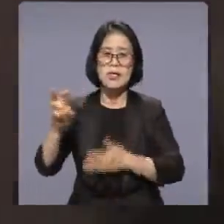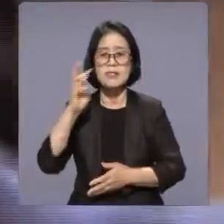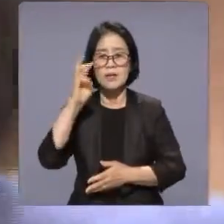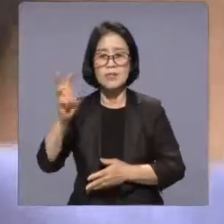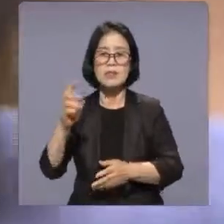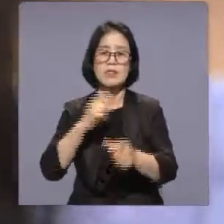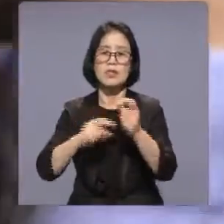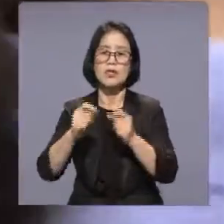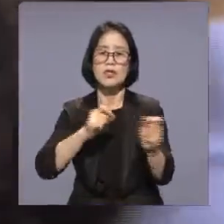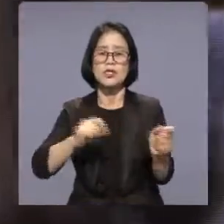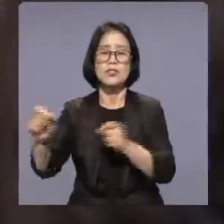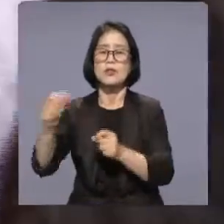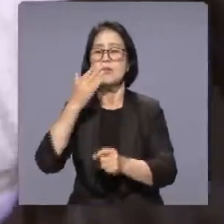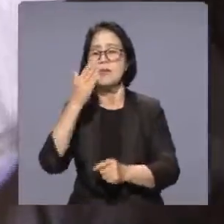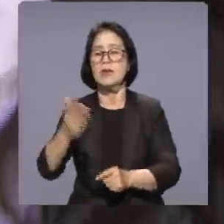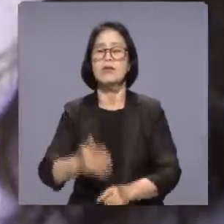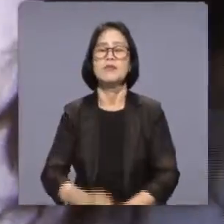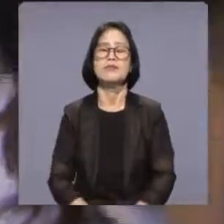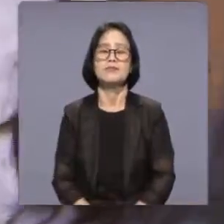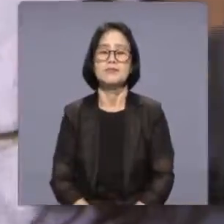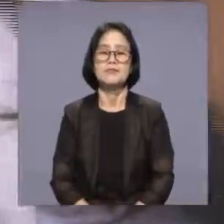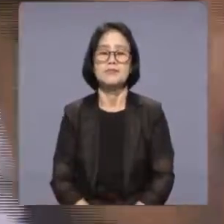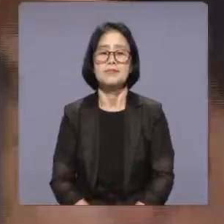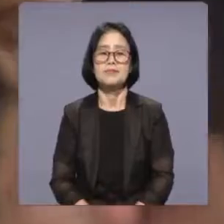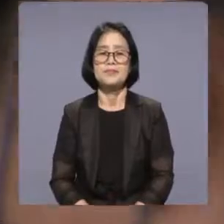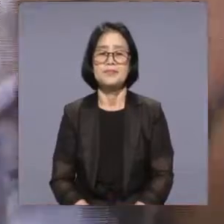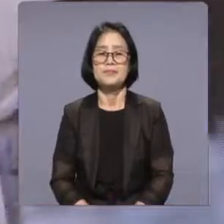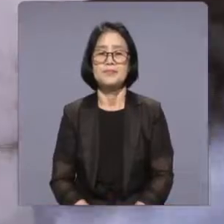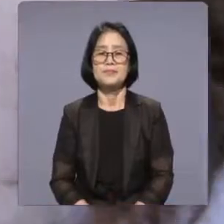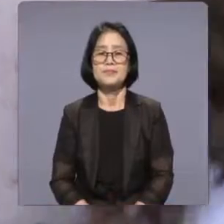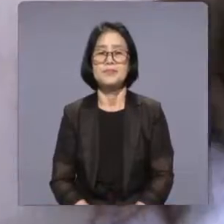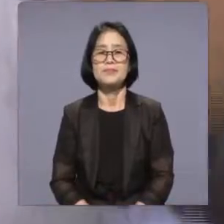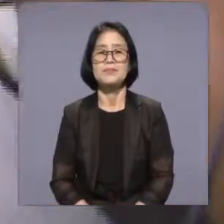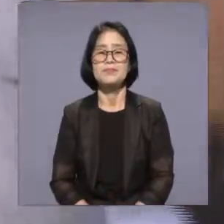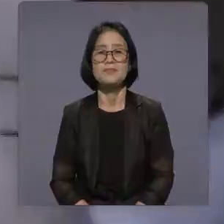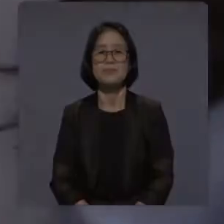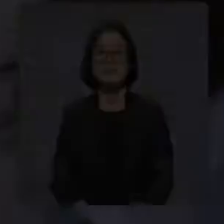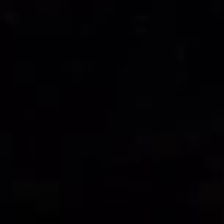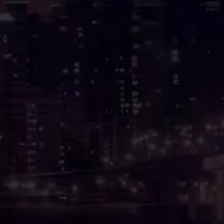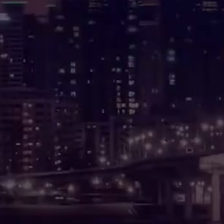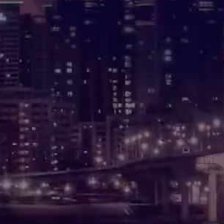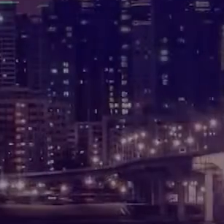더 연장할 수 있습니다. OBS 뉴스 김하희입니다.